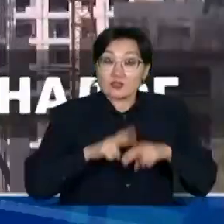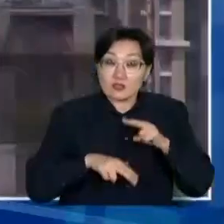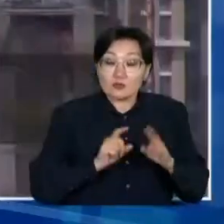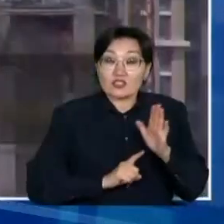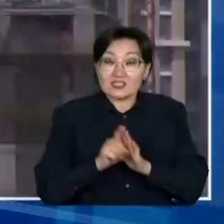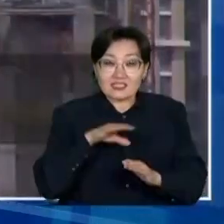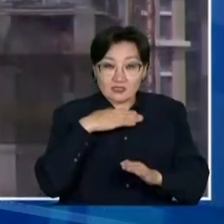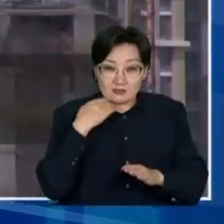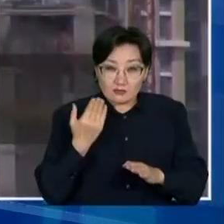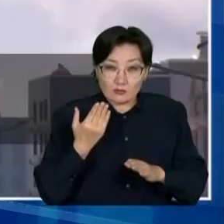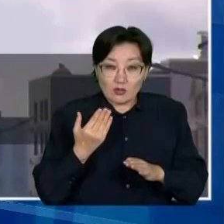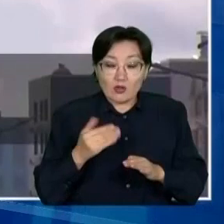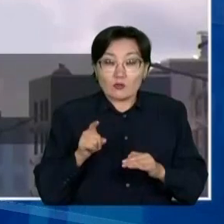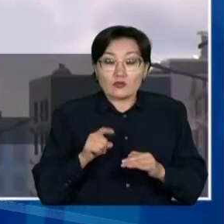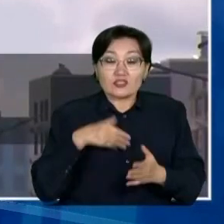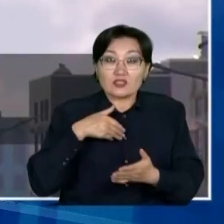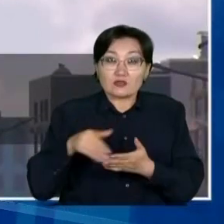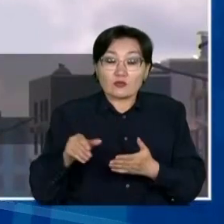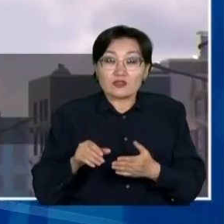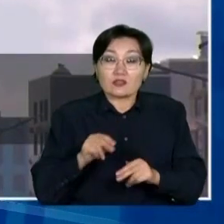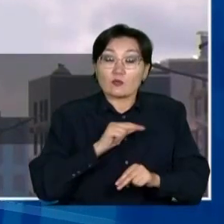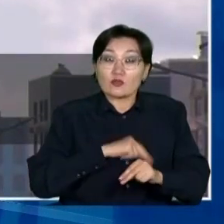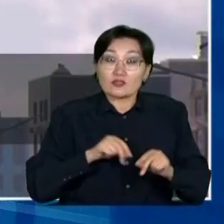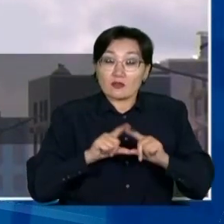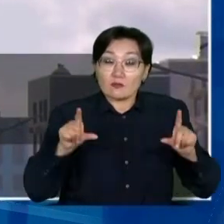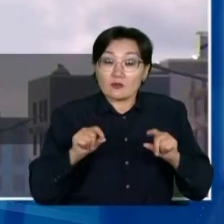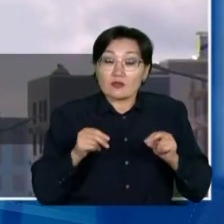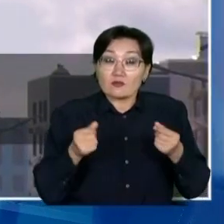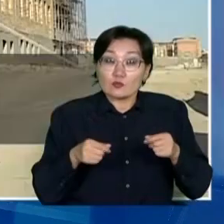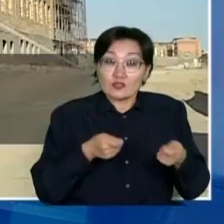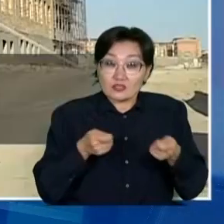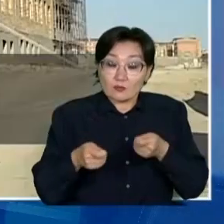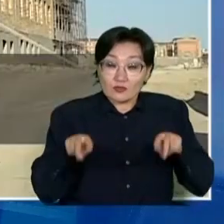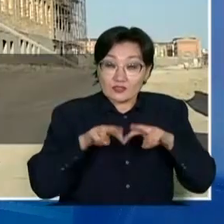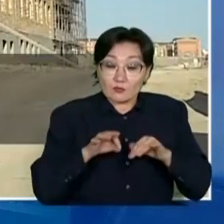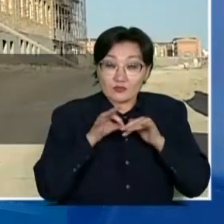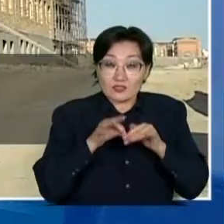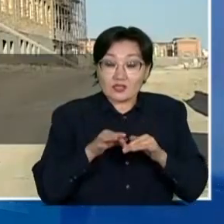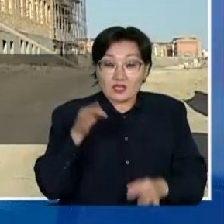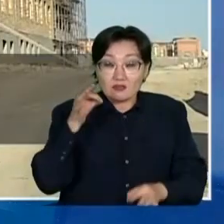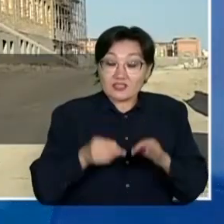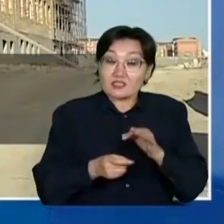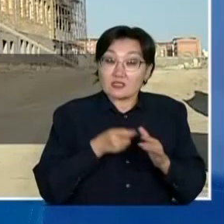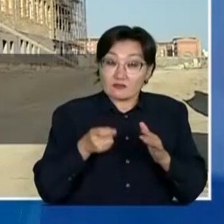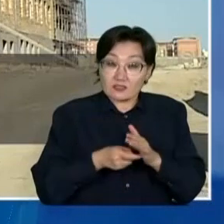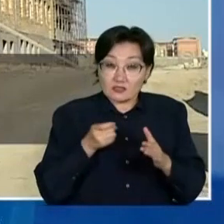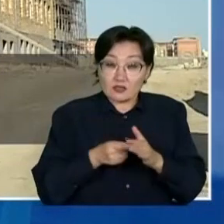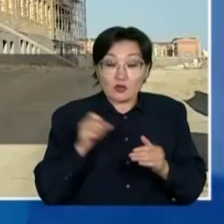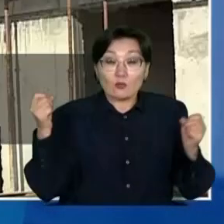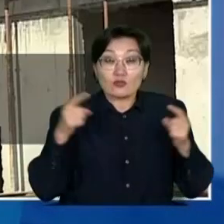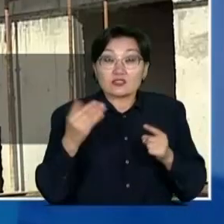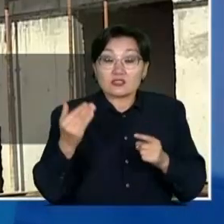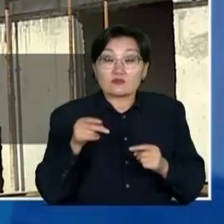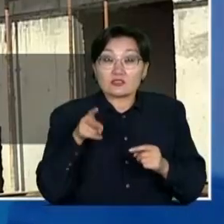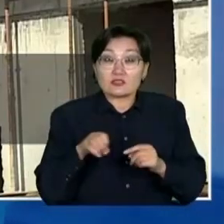изначально не хотел. За уклонение сотрудникам агентства по финансовому мониторингу пришлось проводить досудебное расследование. Выяснилось, что